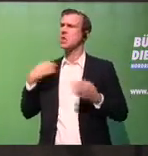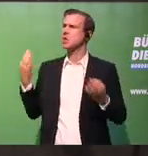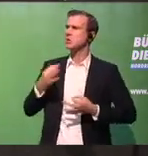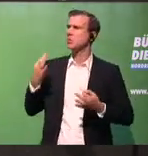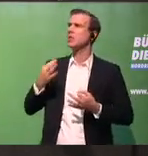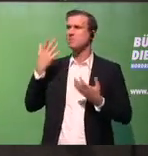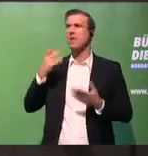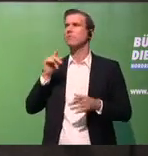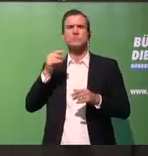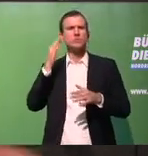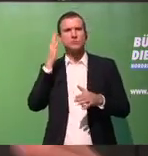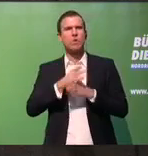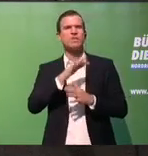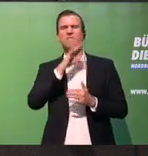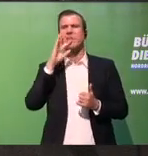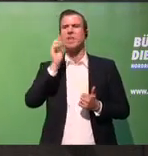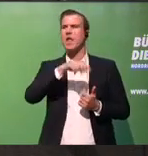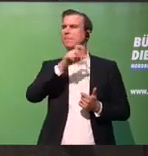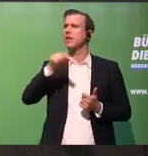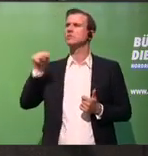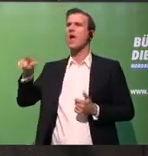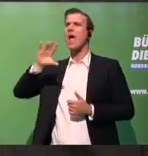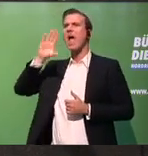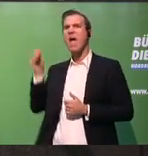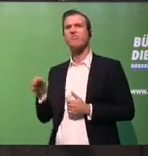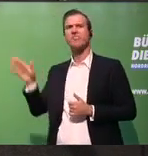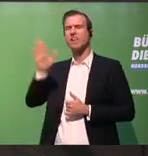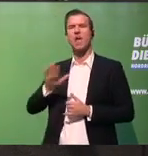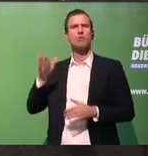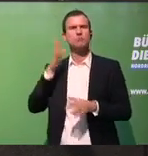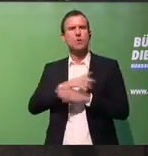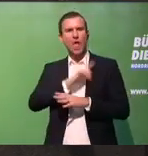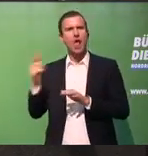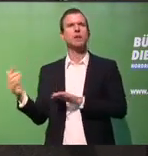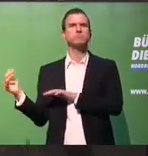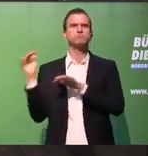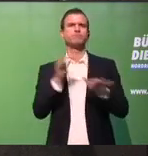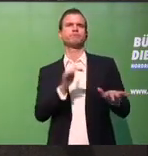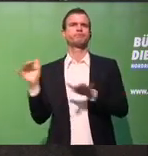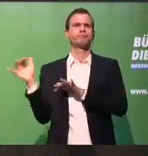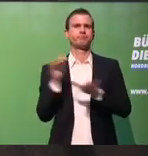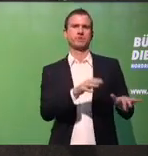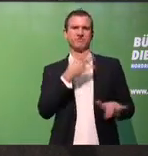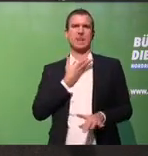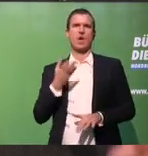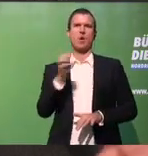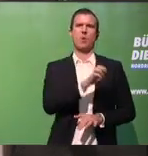eine Vielzahl von Menschen in Afrika auf den Weg, nach Europa einzureisen.